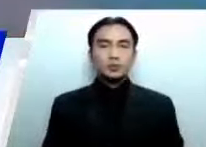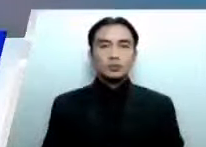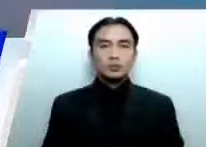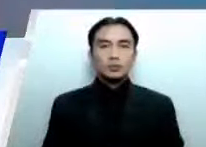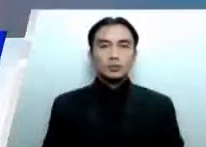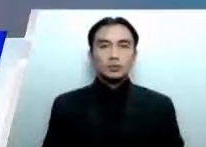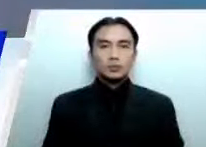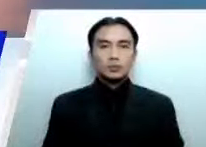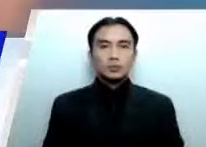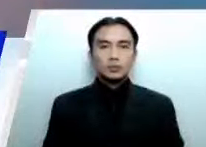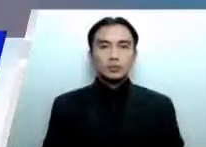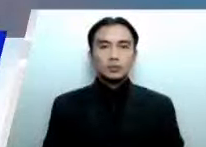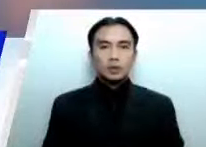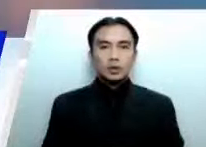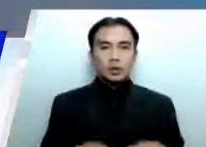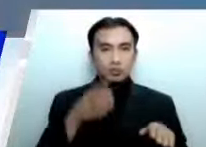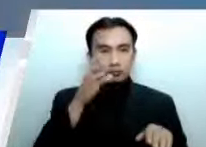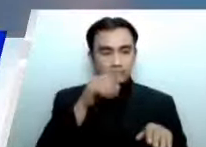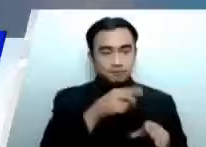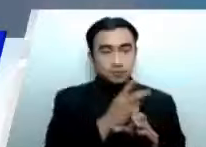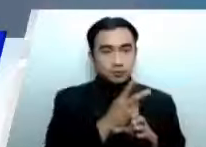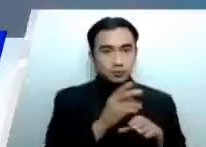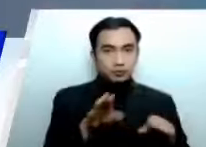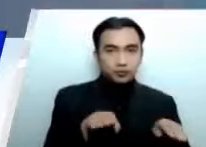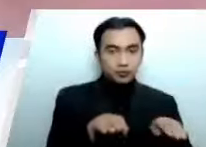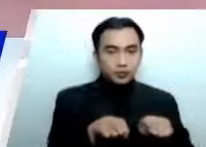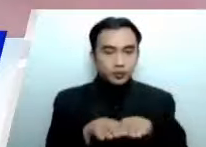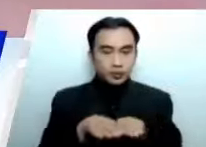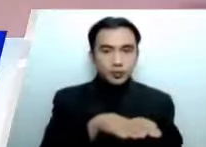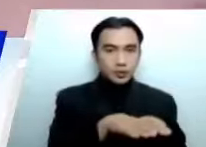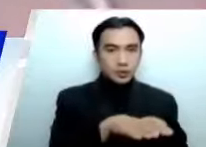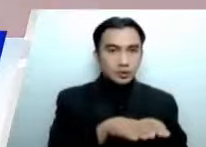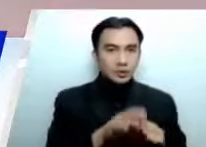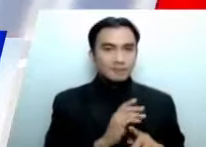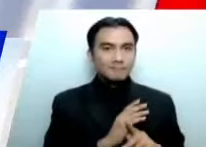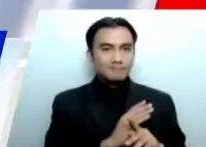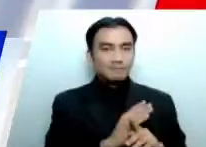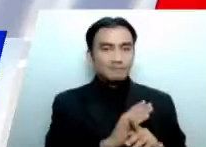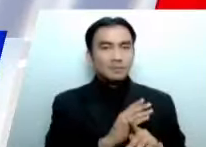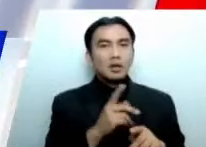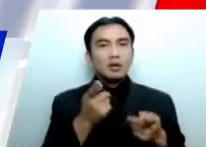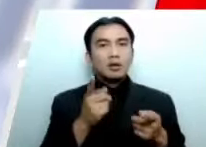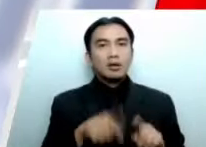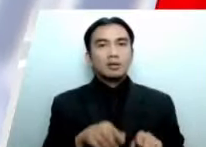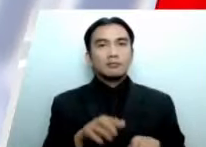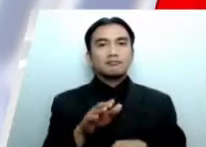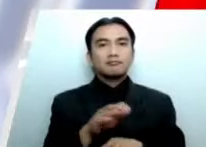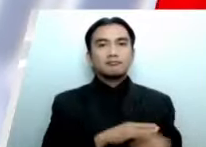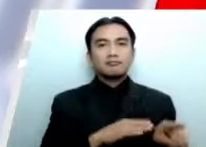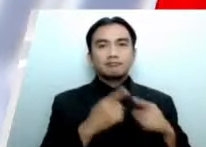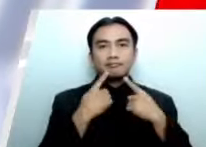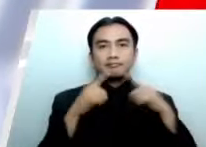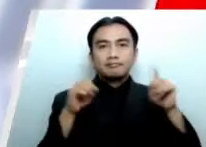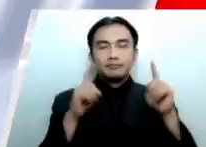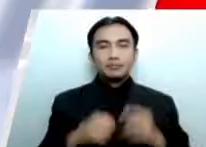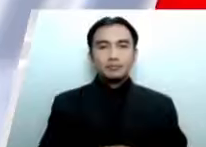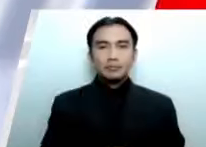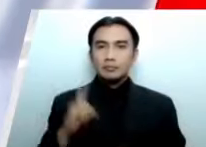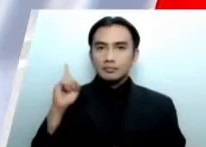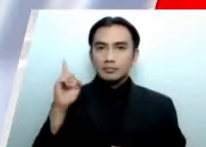Ginitgit ng sasakyan ng mga otoridad ng van para sana pigilan nito, pero tuluyang nakatakas. Na-notice nila yung isang van na